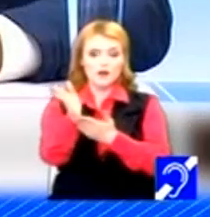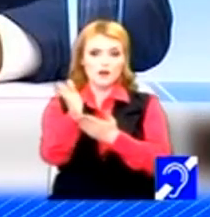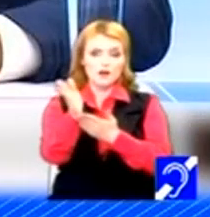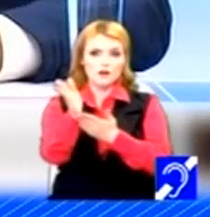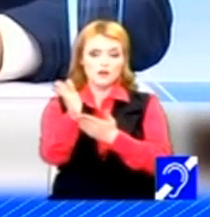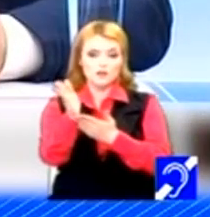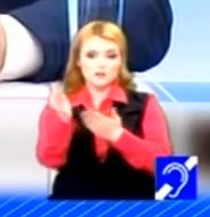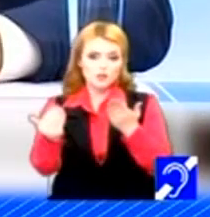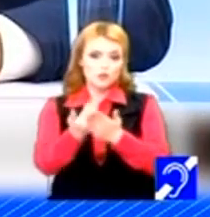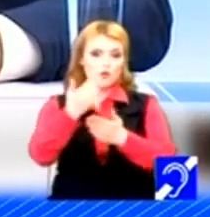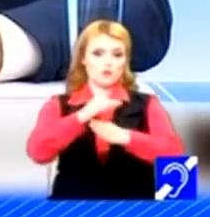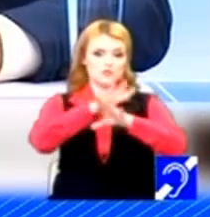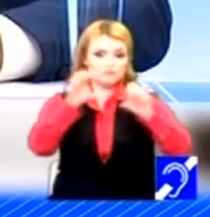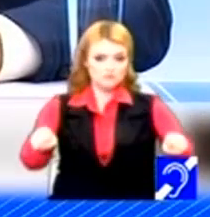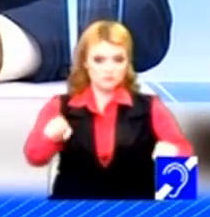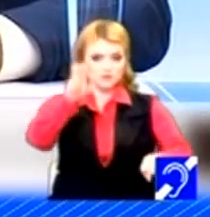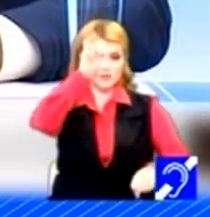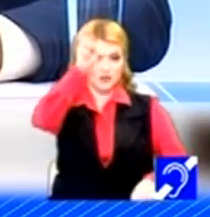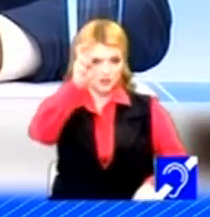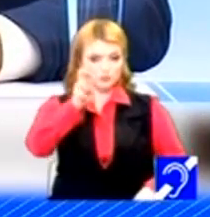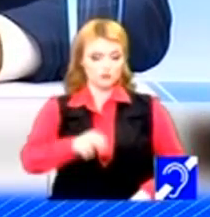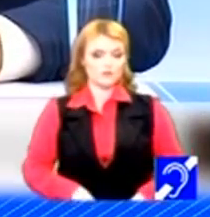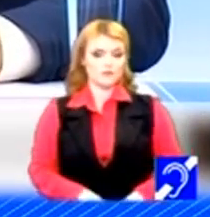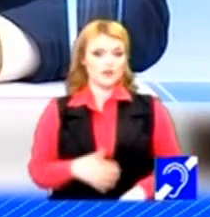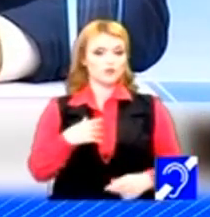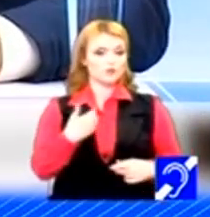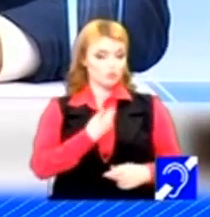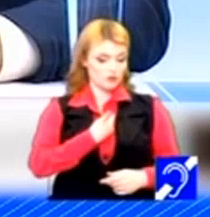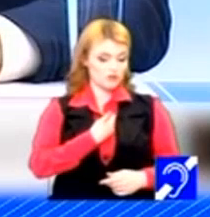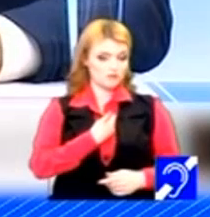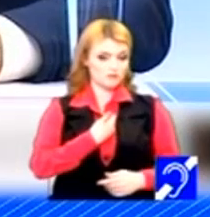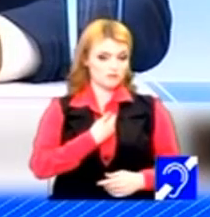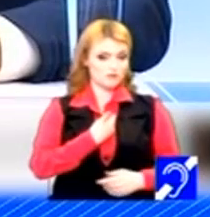statului? Noi cu mare atenție